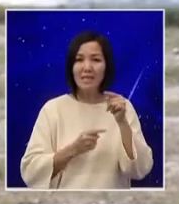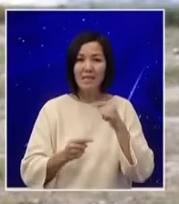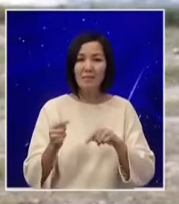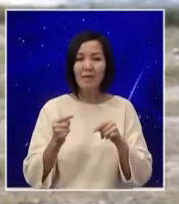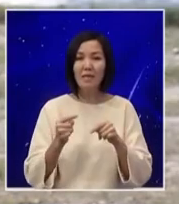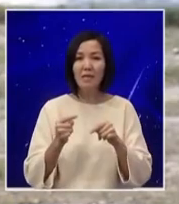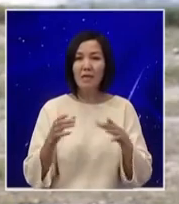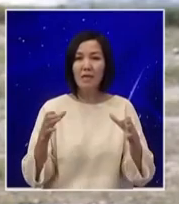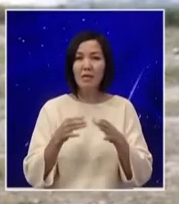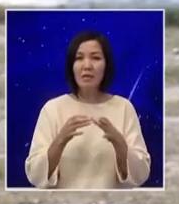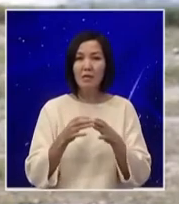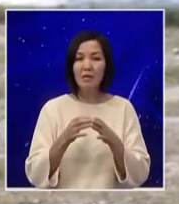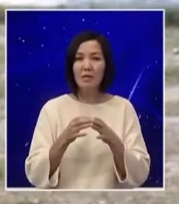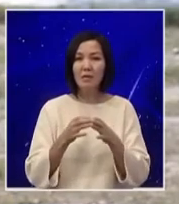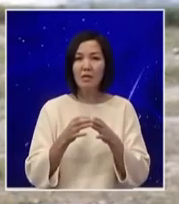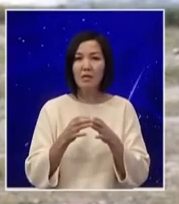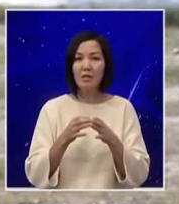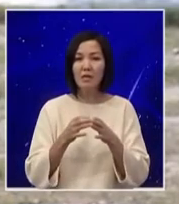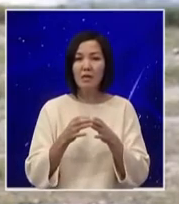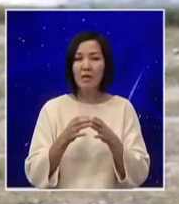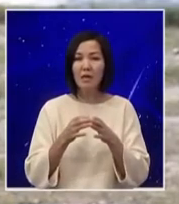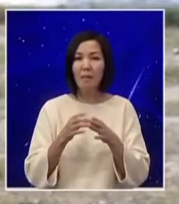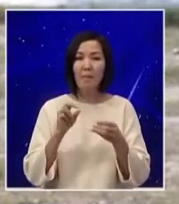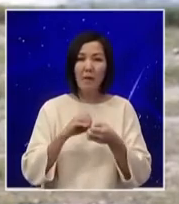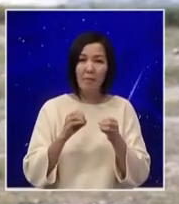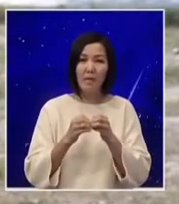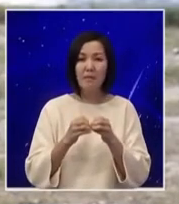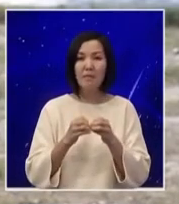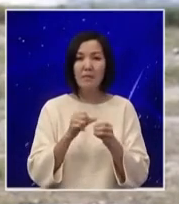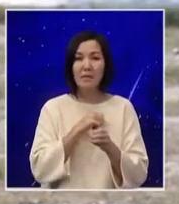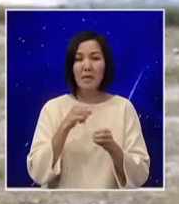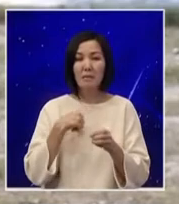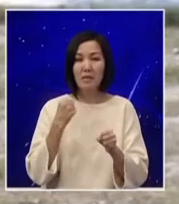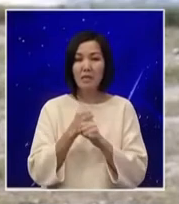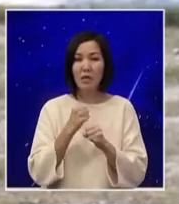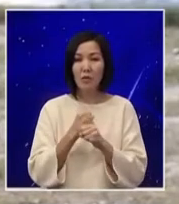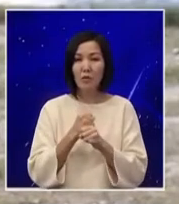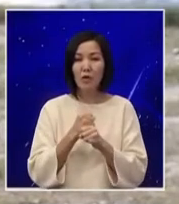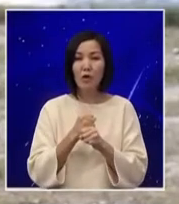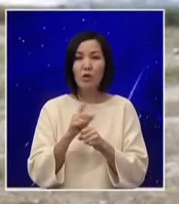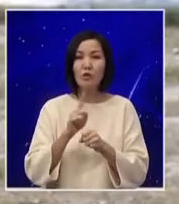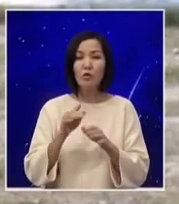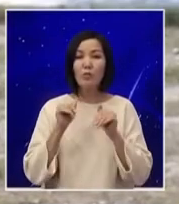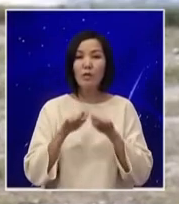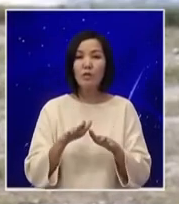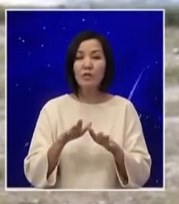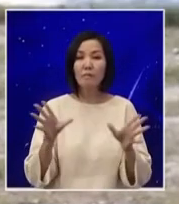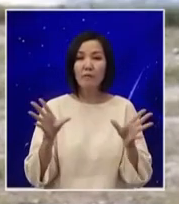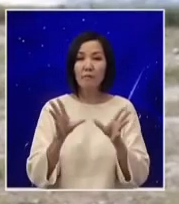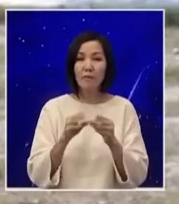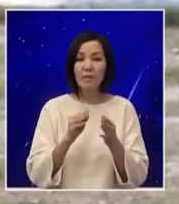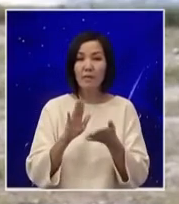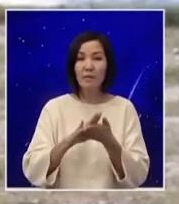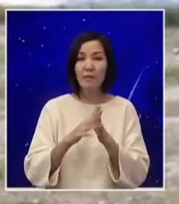общество создается искусные проблемой чтобы это разрешать мы все это совместно с местные сплетни organs отыщем